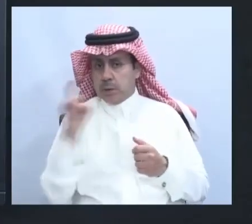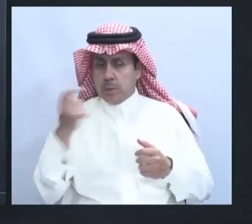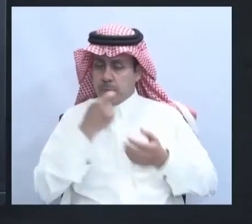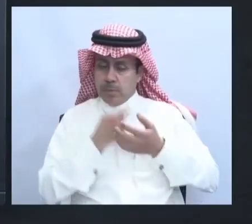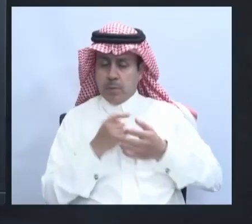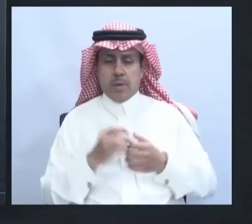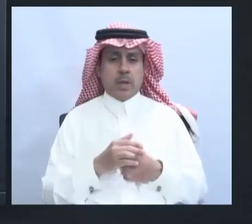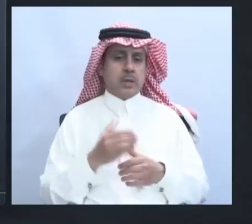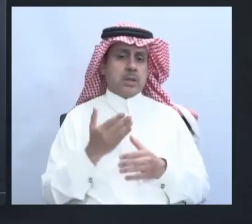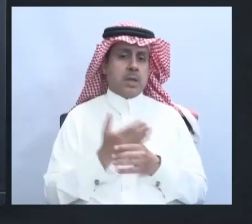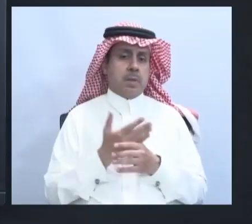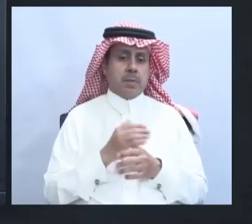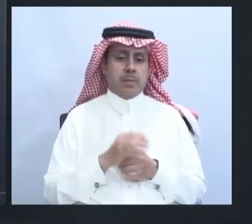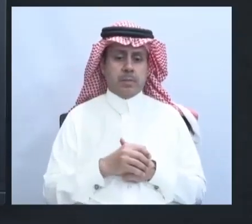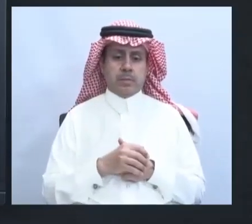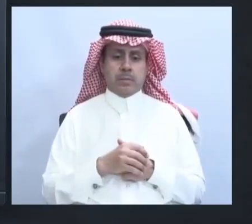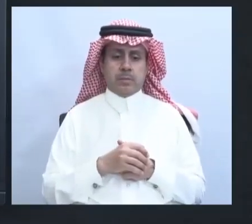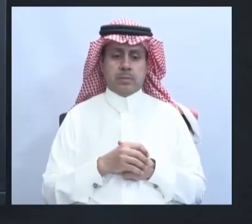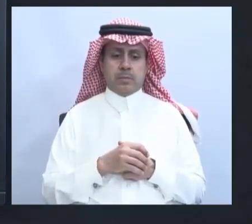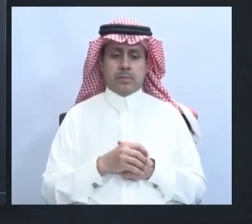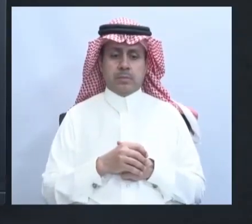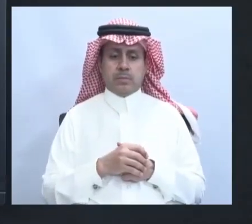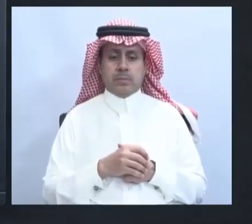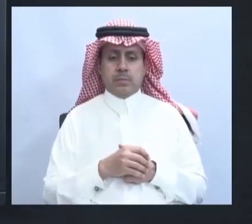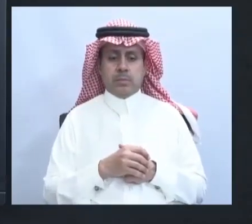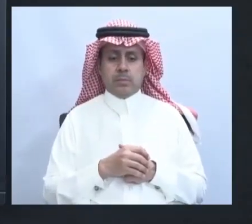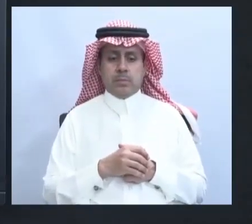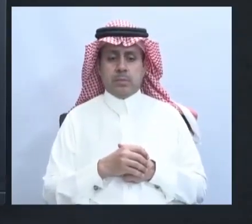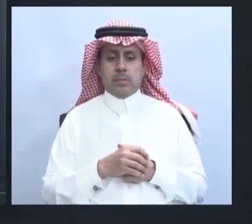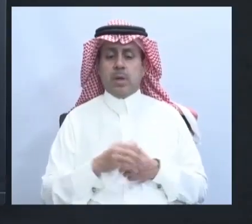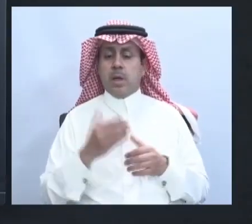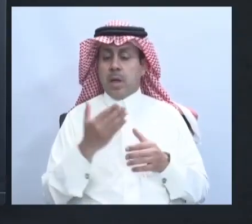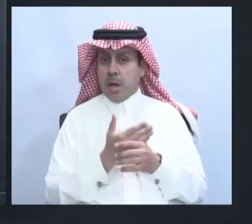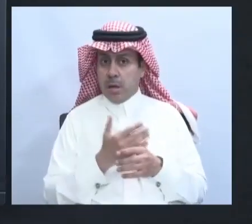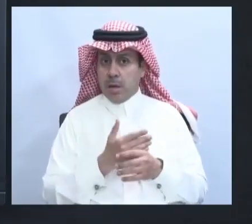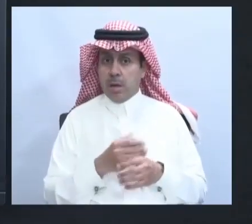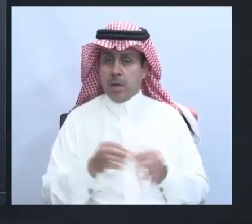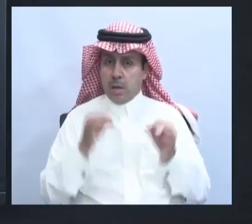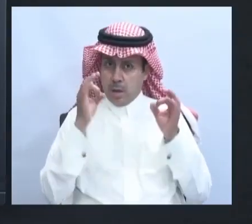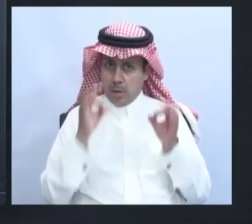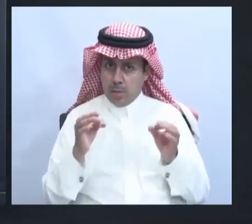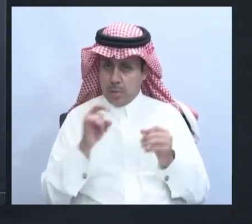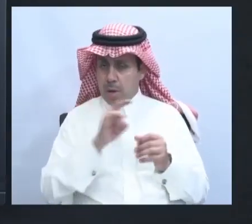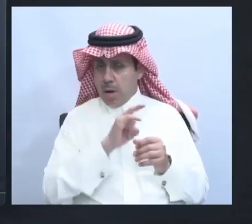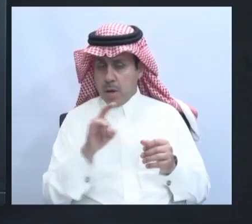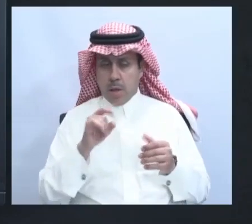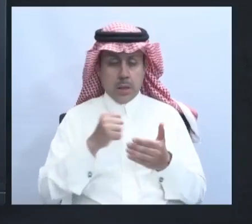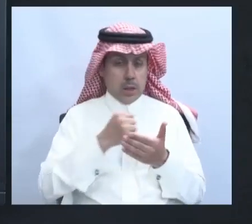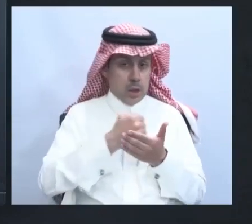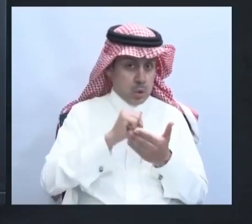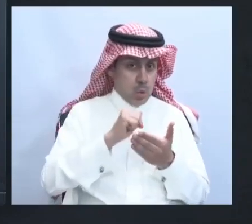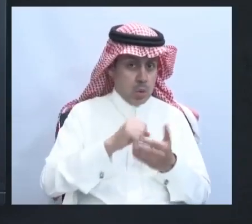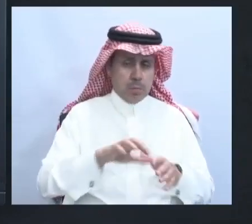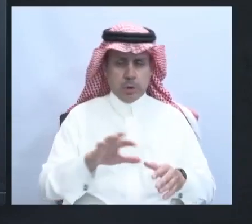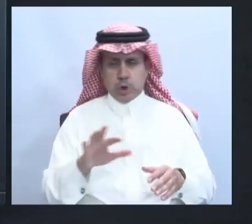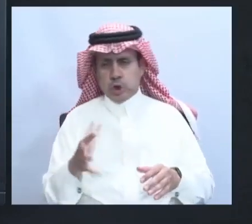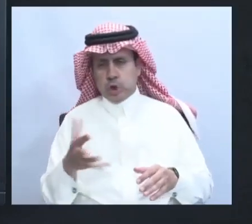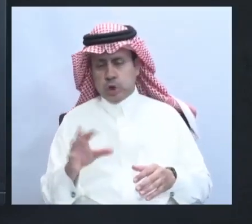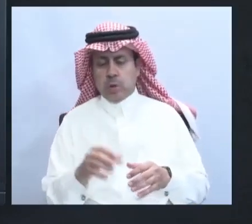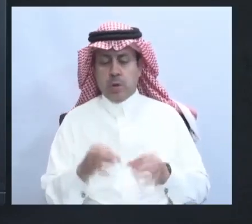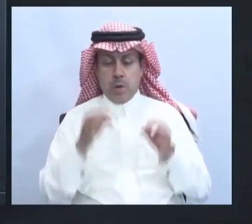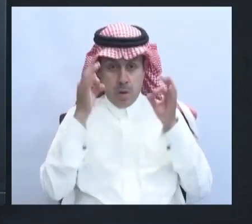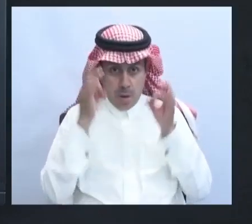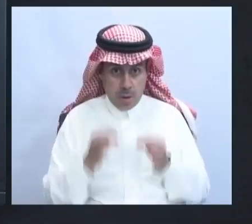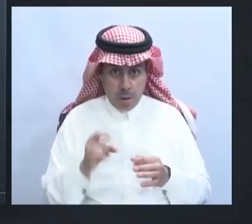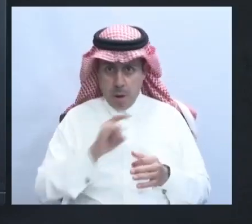لماذا ما العله ما السبب هو نعم لان اليقين لا يزول بالشك فعندنا اليقين انها